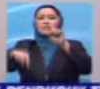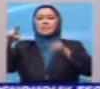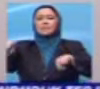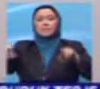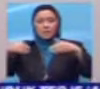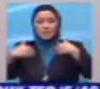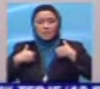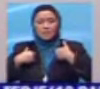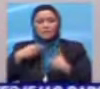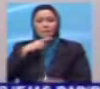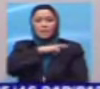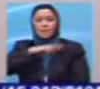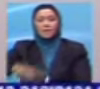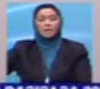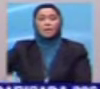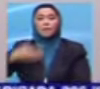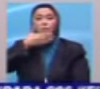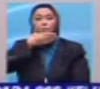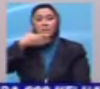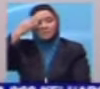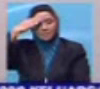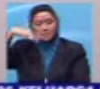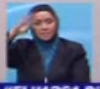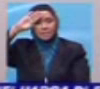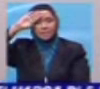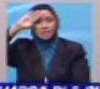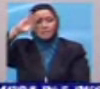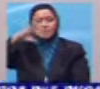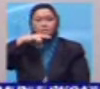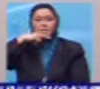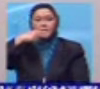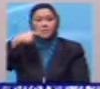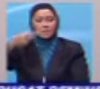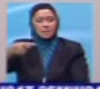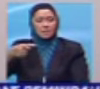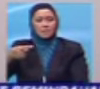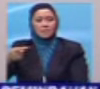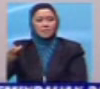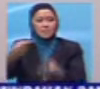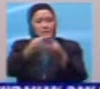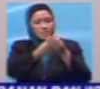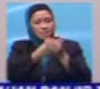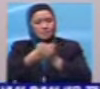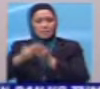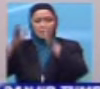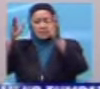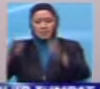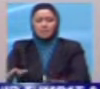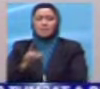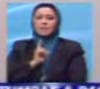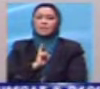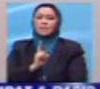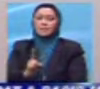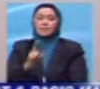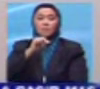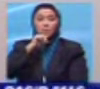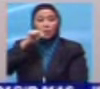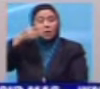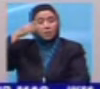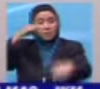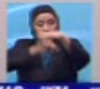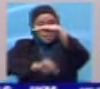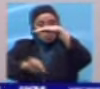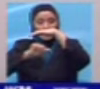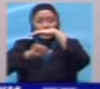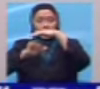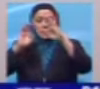Tuanku Said Faizuddin Putra Jamalulail beltitah, kesatuan umat Islam bukan berdasarkan bangsa dan negara tetapi